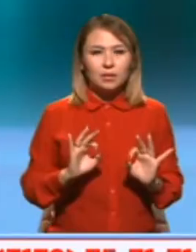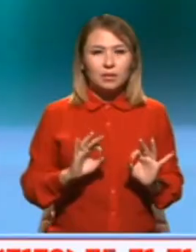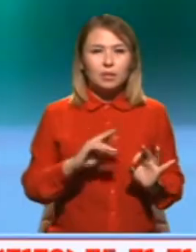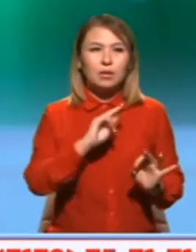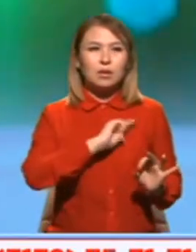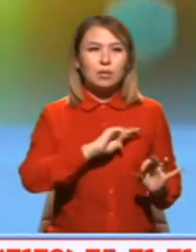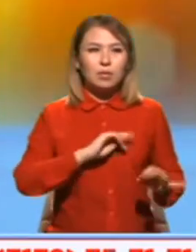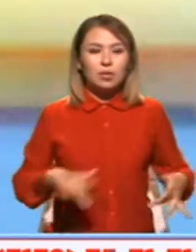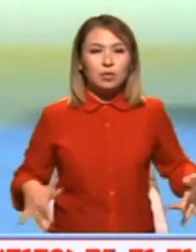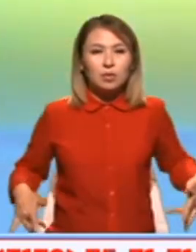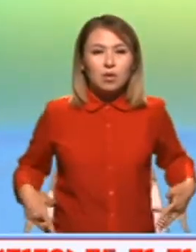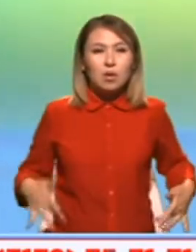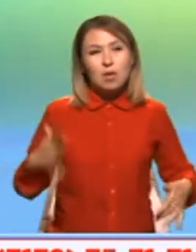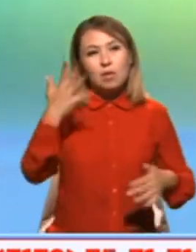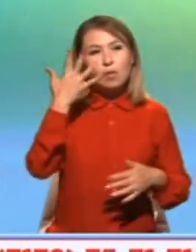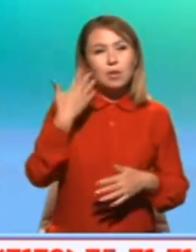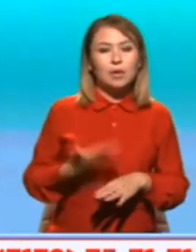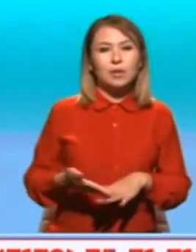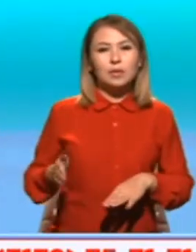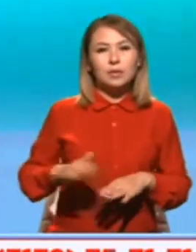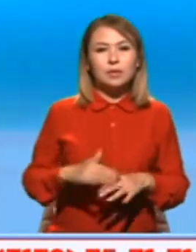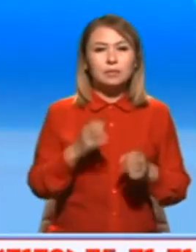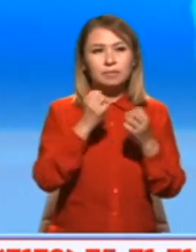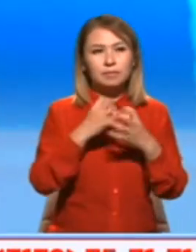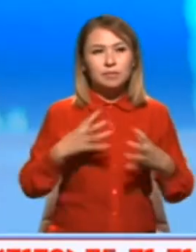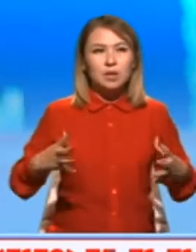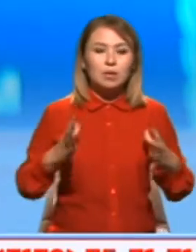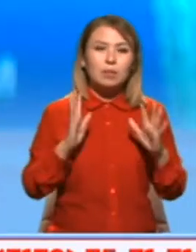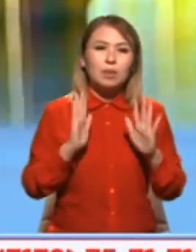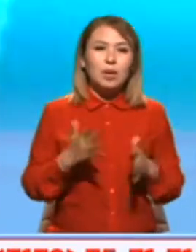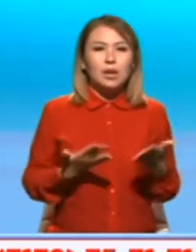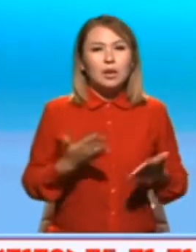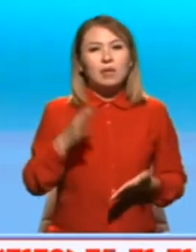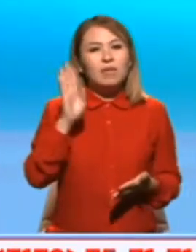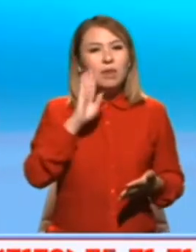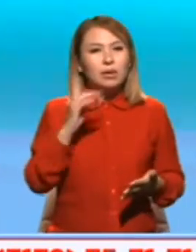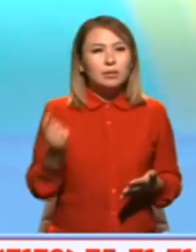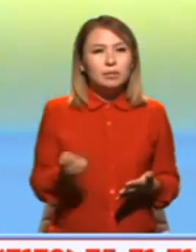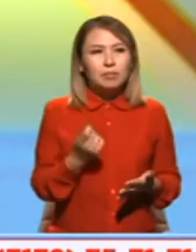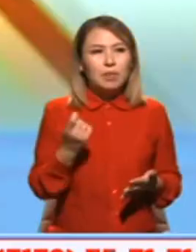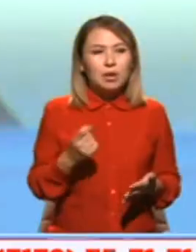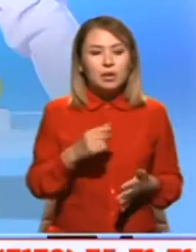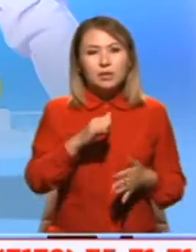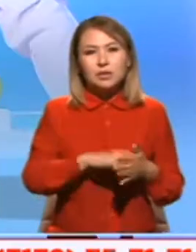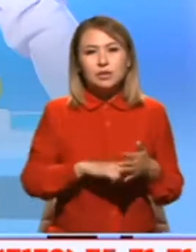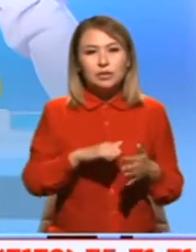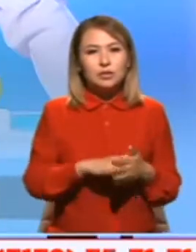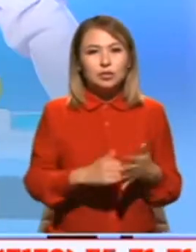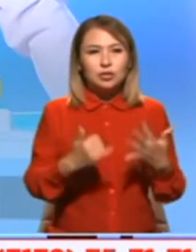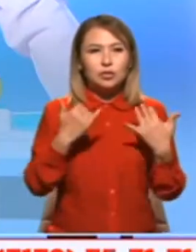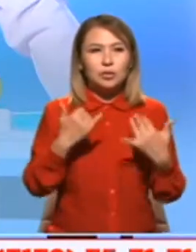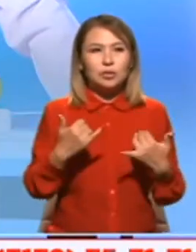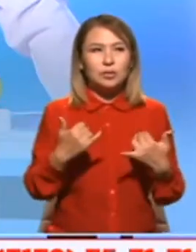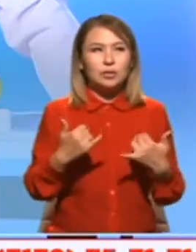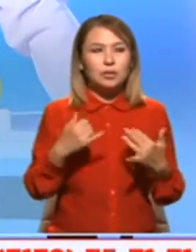жұмысы нашарлаған кезде біз сінеміз бе, жоқ әлде суды аз ішудің себебінен бүйректің қызметі нашарлай ма? Қазір экранға назар